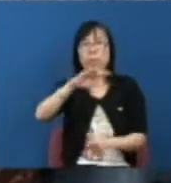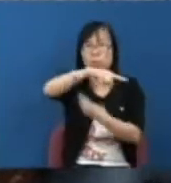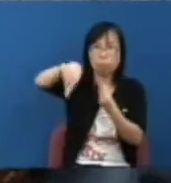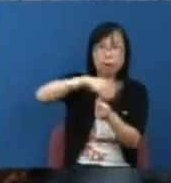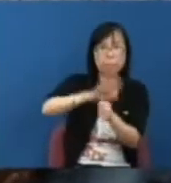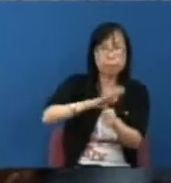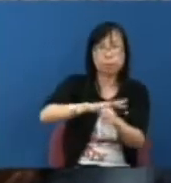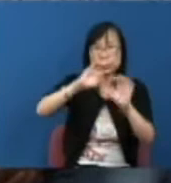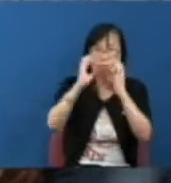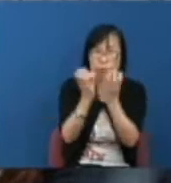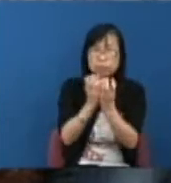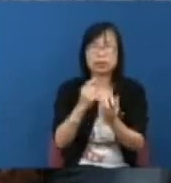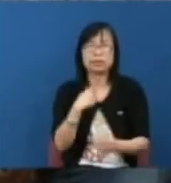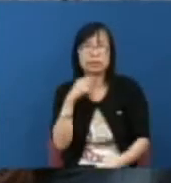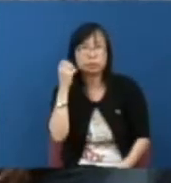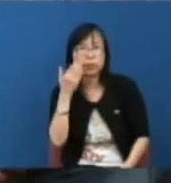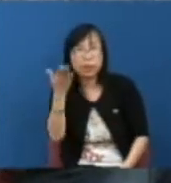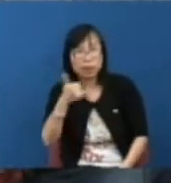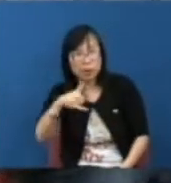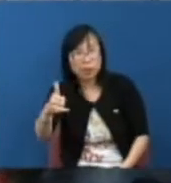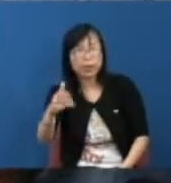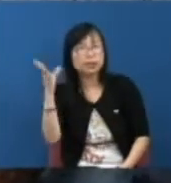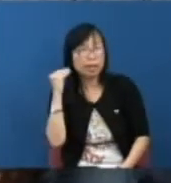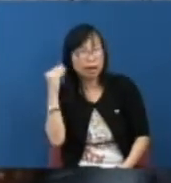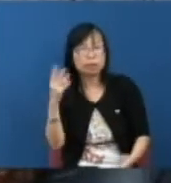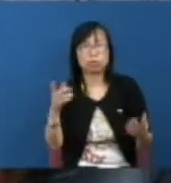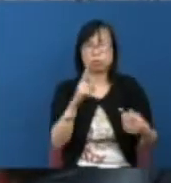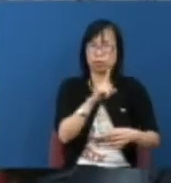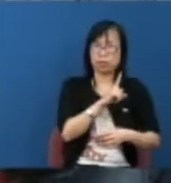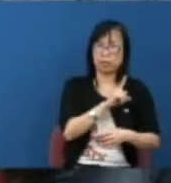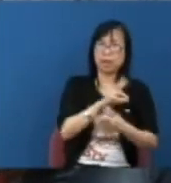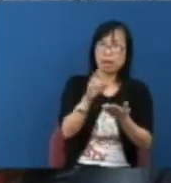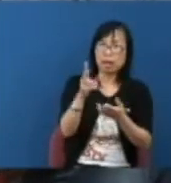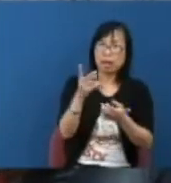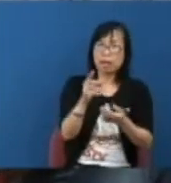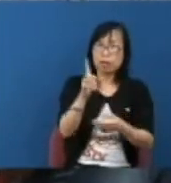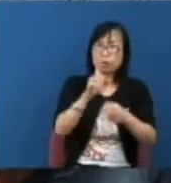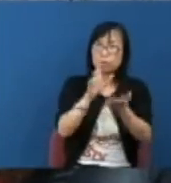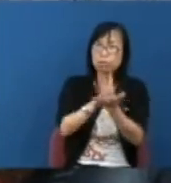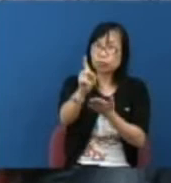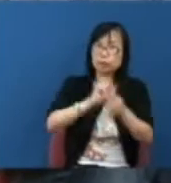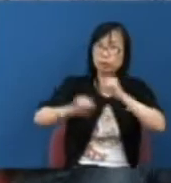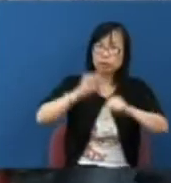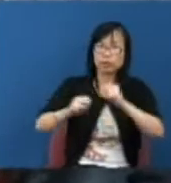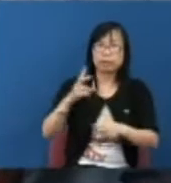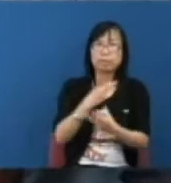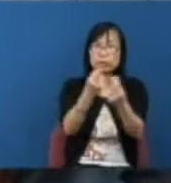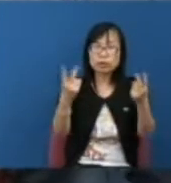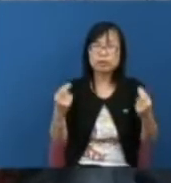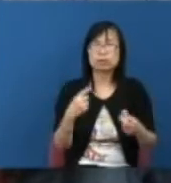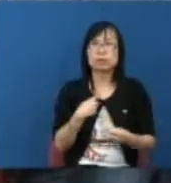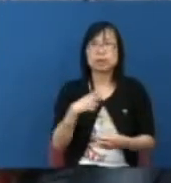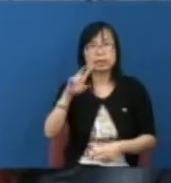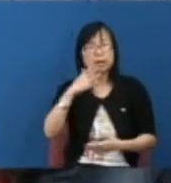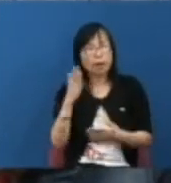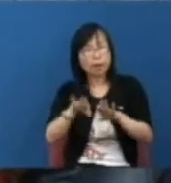啊，我哋都要去聽下佢哋意見，因為我哋始終即係雖然係專業動力，但係綠色嗰方面咧啲經驗上淺啊。咁我哋自己開始諗下，